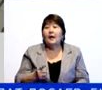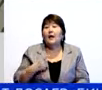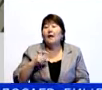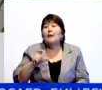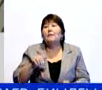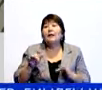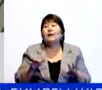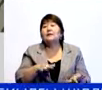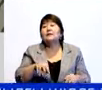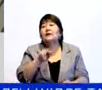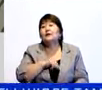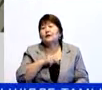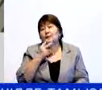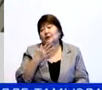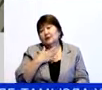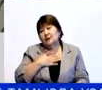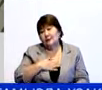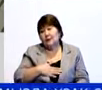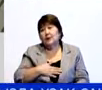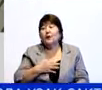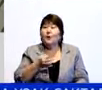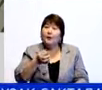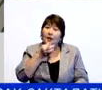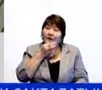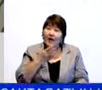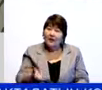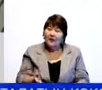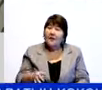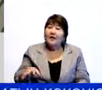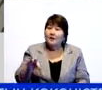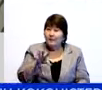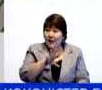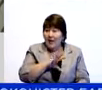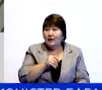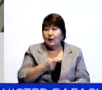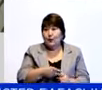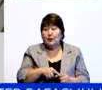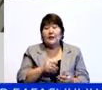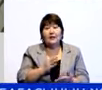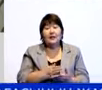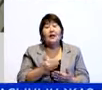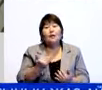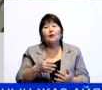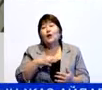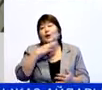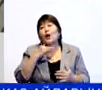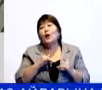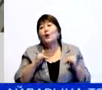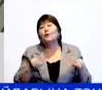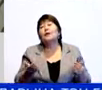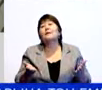Мамандардың істеген шаруашылықтары көңілден шығып ұнаватыр. Бәрі де осыдан енді бұдан да көбейіп